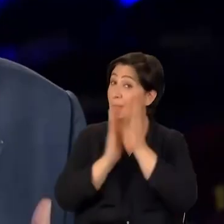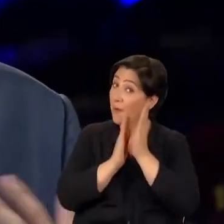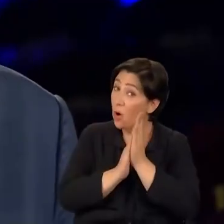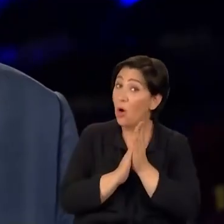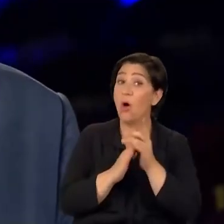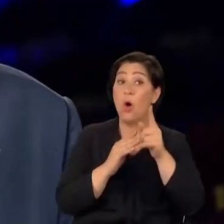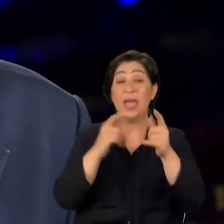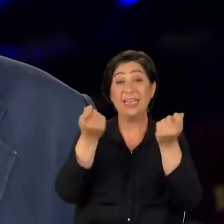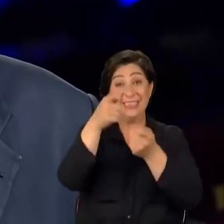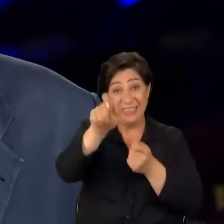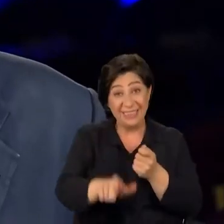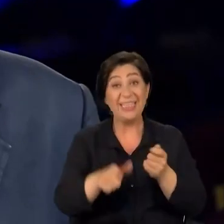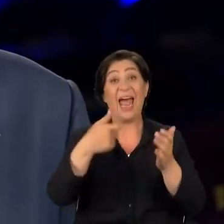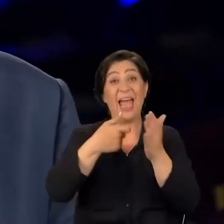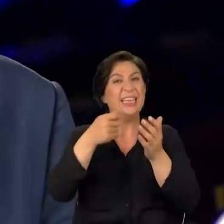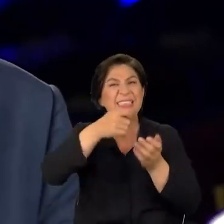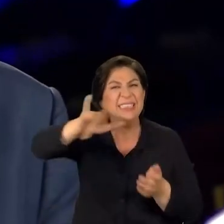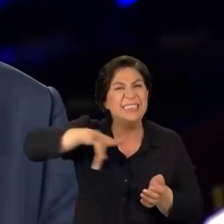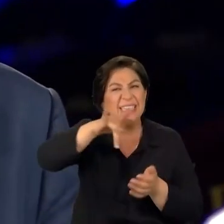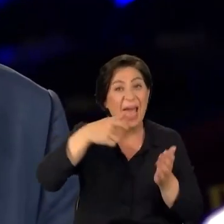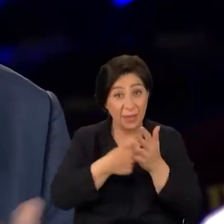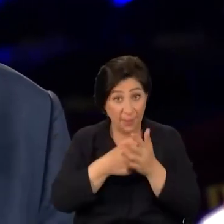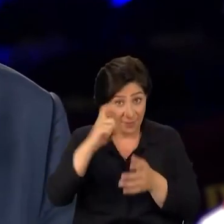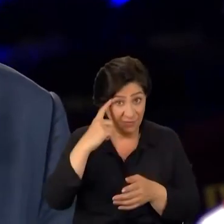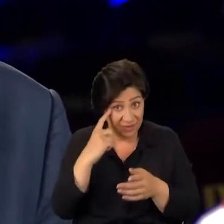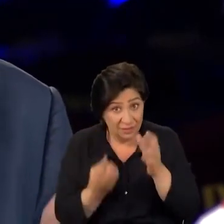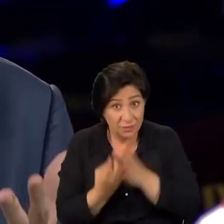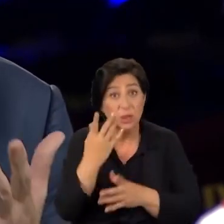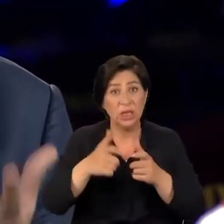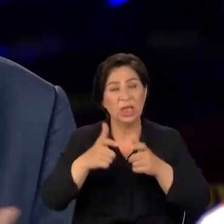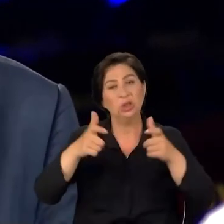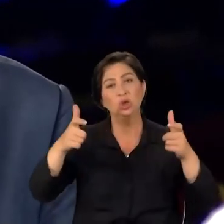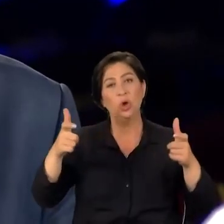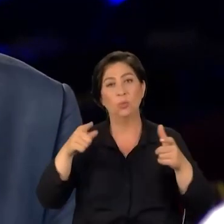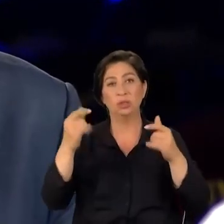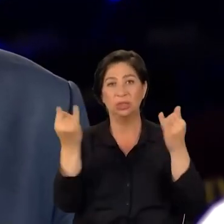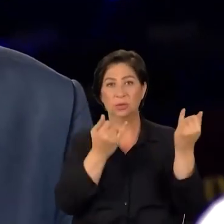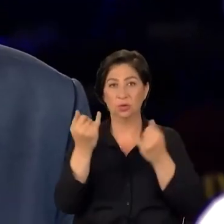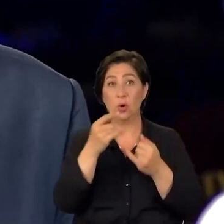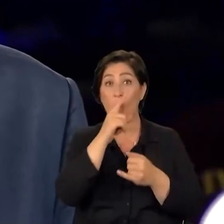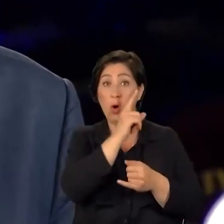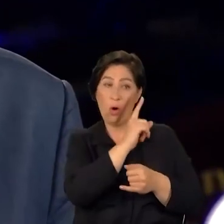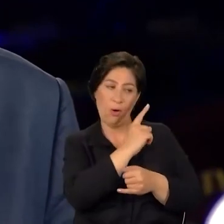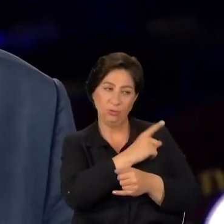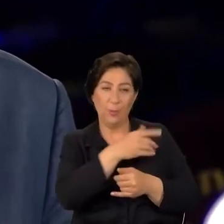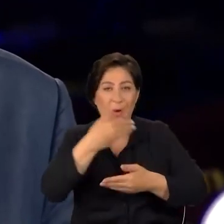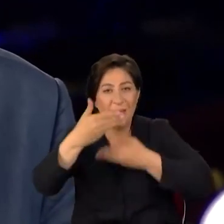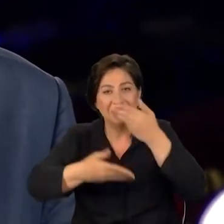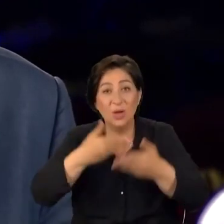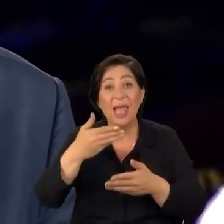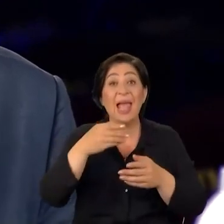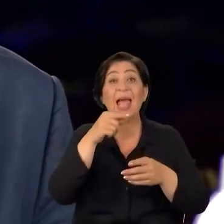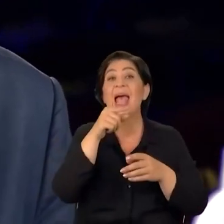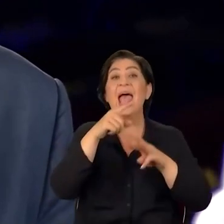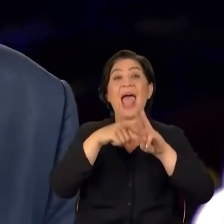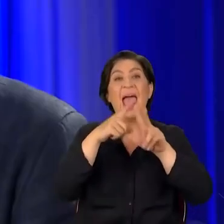Saplama, sizler adına mı bir teori geliştireceğiz? Teori geliştirmeyeceğiz. Geliştiriliyor. Bunun tartışmaları da var. Hocam oraya girdiği için şimdi bu sana Endüstri